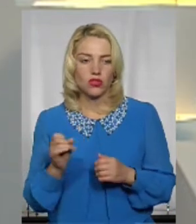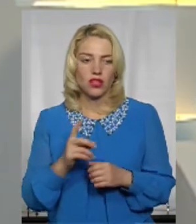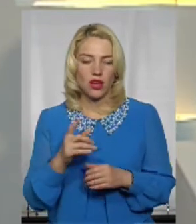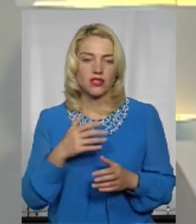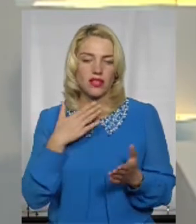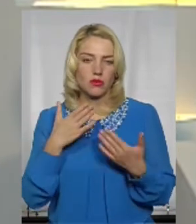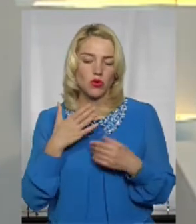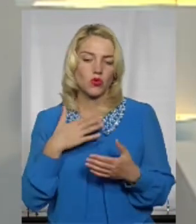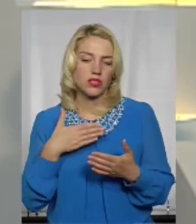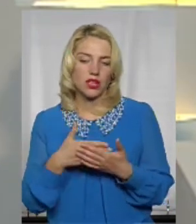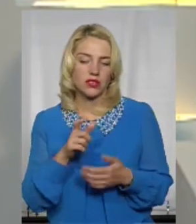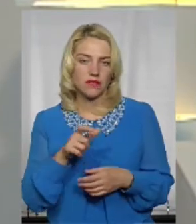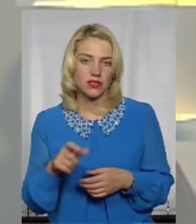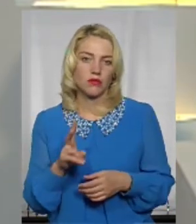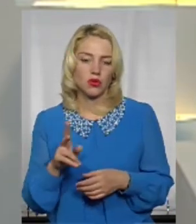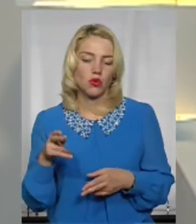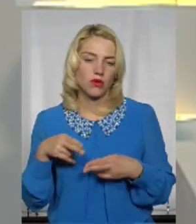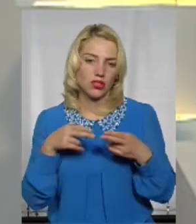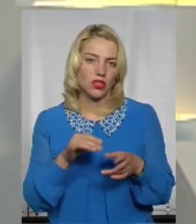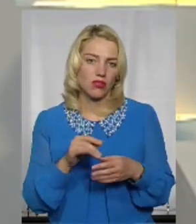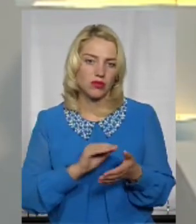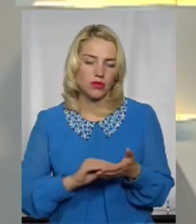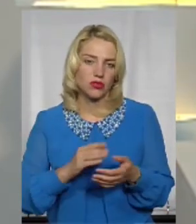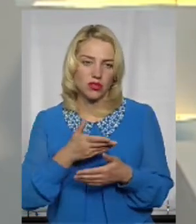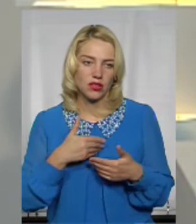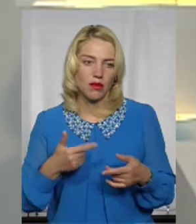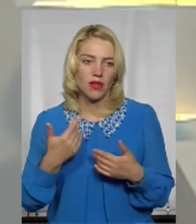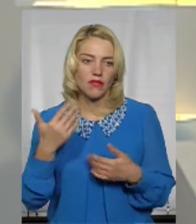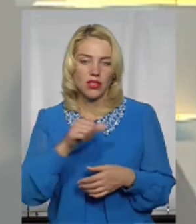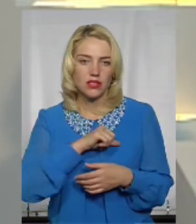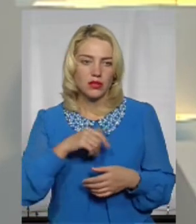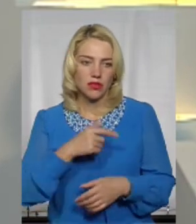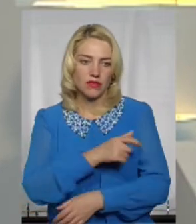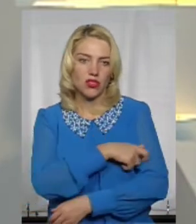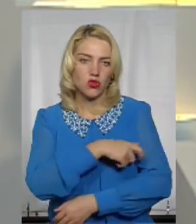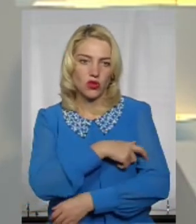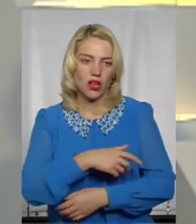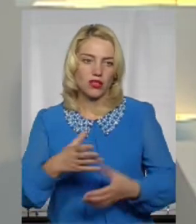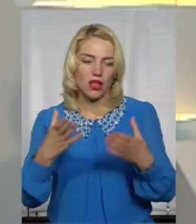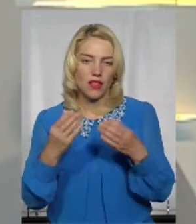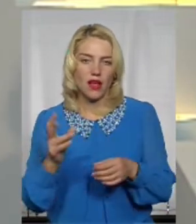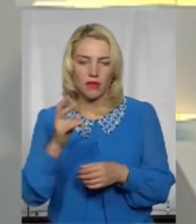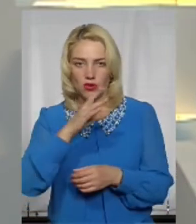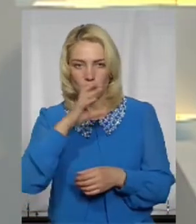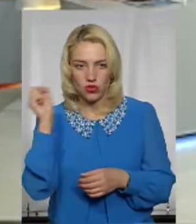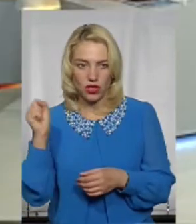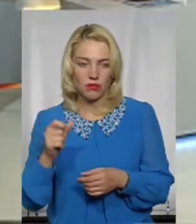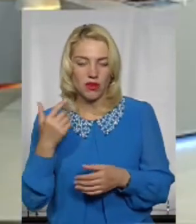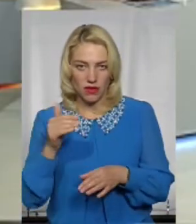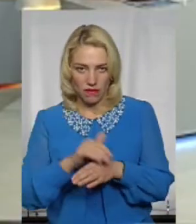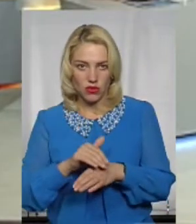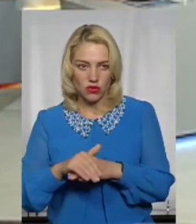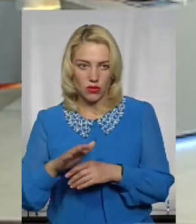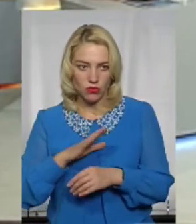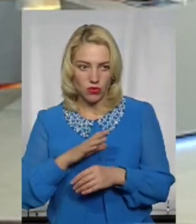активістами, які приїжджають і пишуть нам, вони самі вже чергують. днями і ночами. То вони фіксували